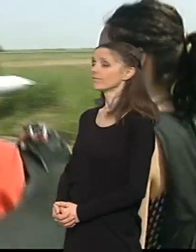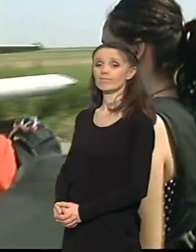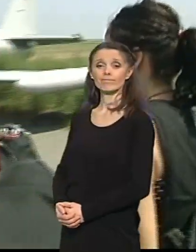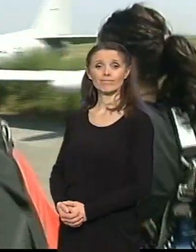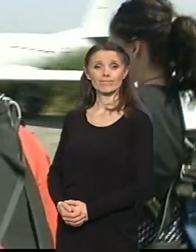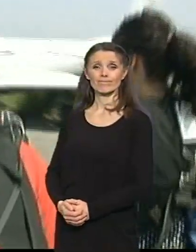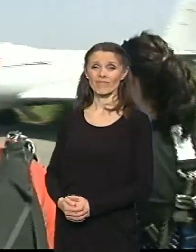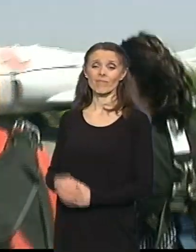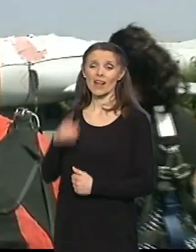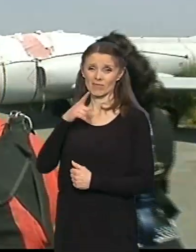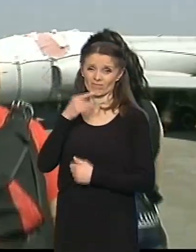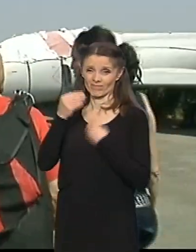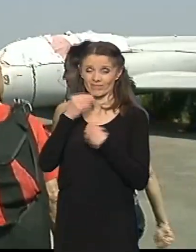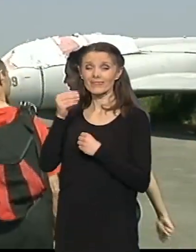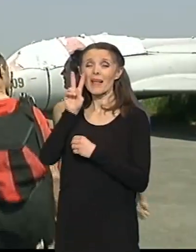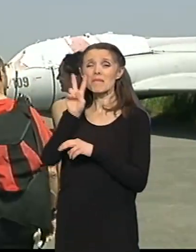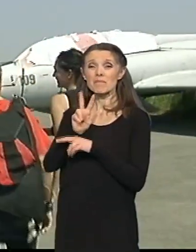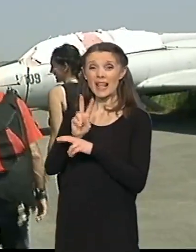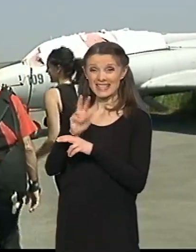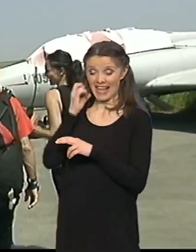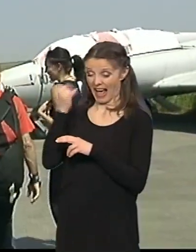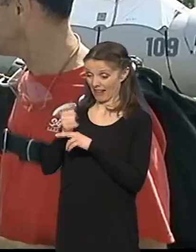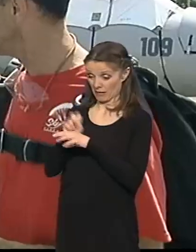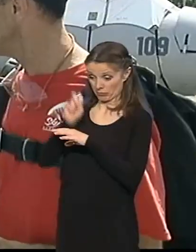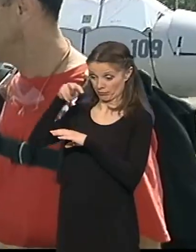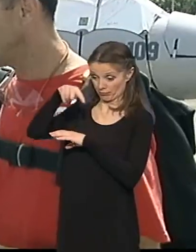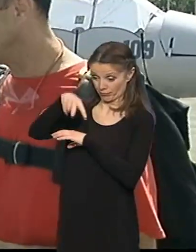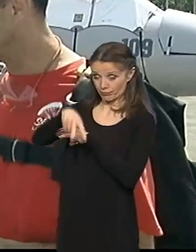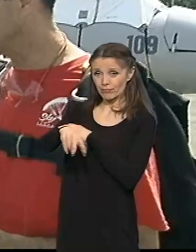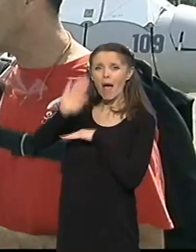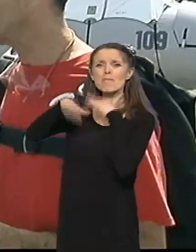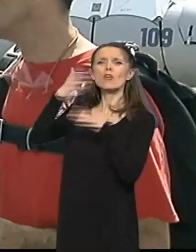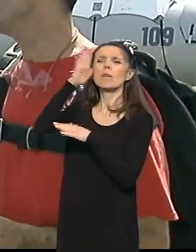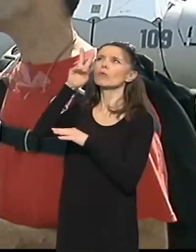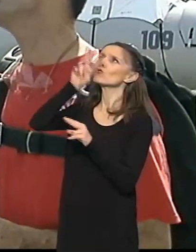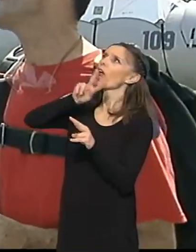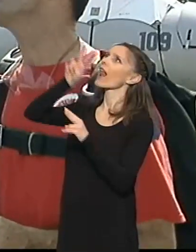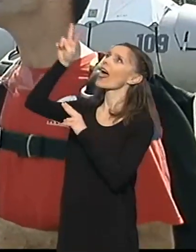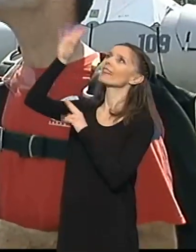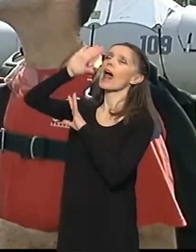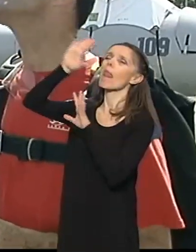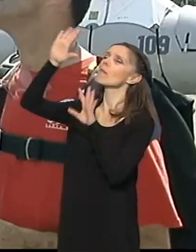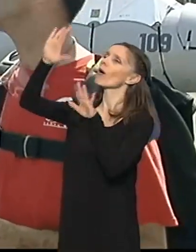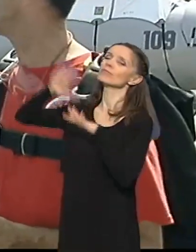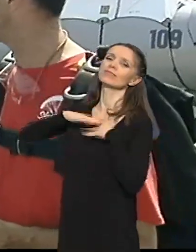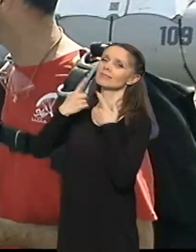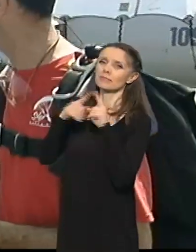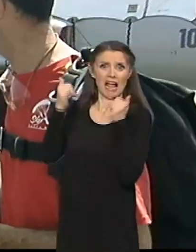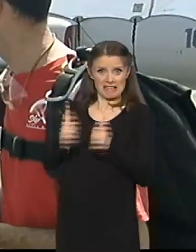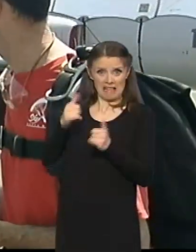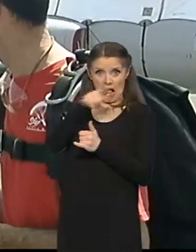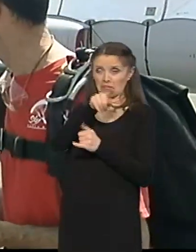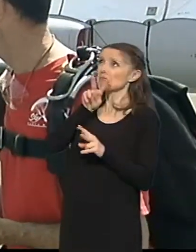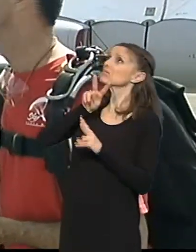Da promeni zauvek kako se osjećaš kada pogledaš u nebo. Znači, sada gledaš u nebo kao najobičnije zemaljsko